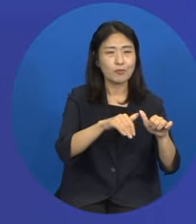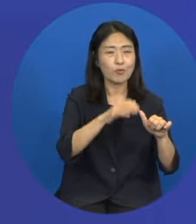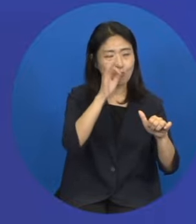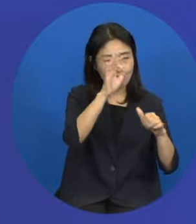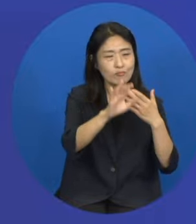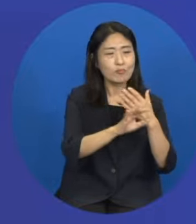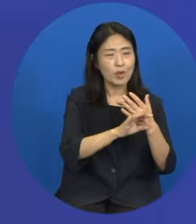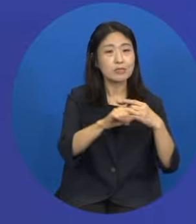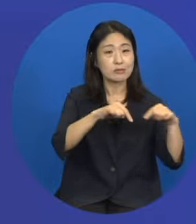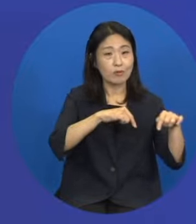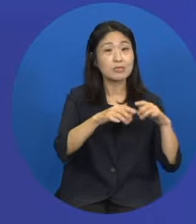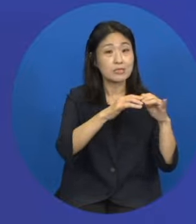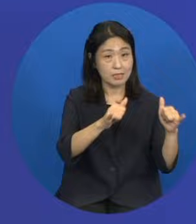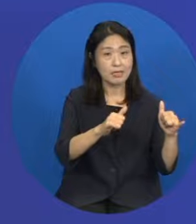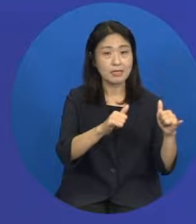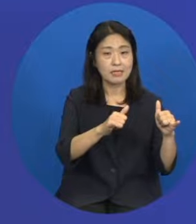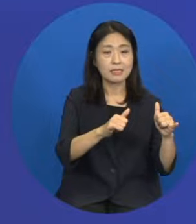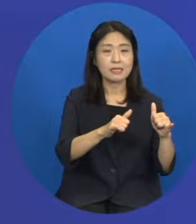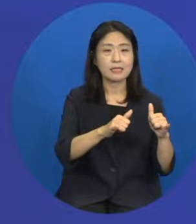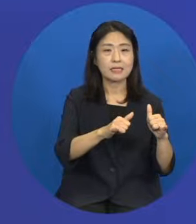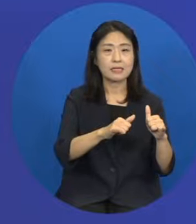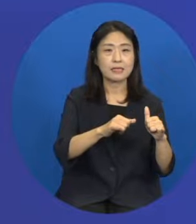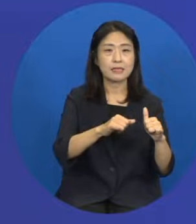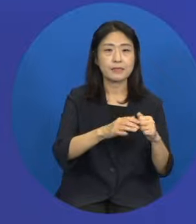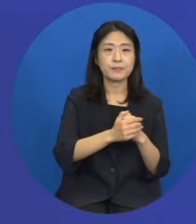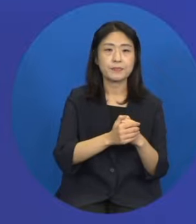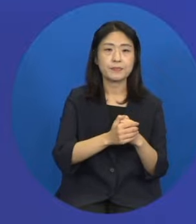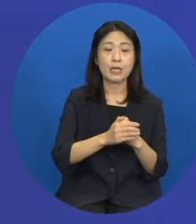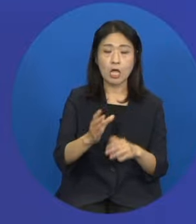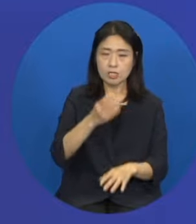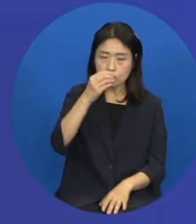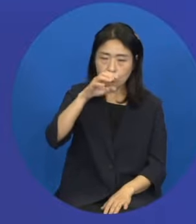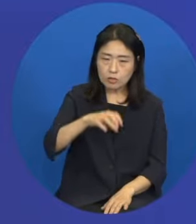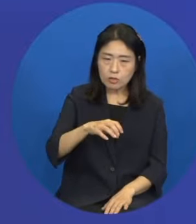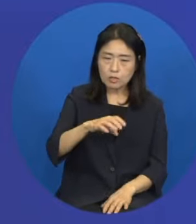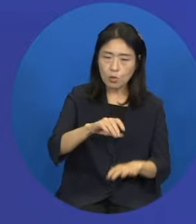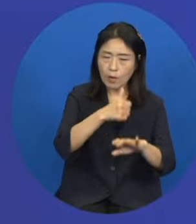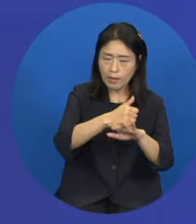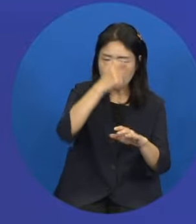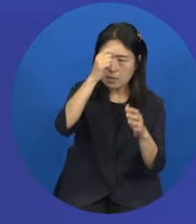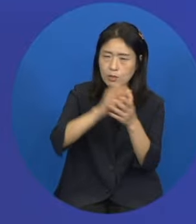히스기야가 믿음으로 그냥 성전 가서 기도하는 것을 하나님이 들으셨어요. 그리고